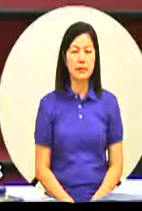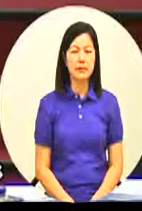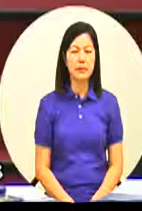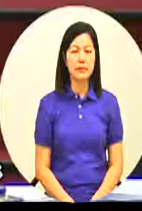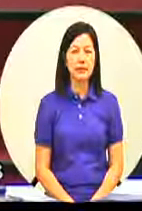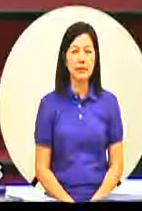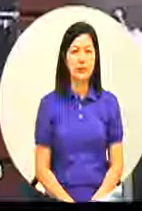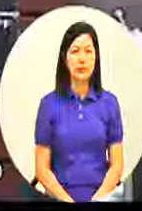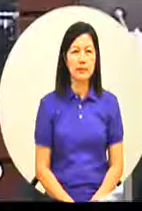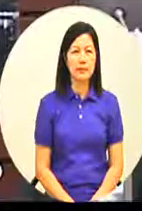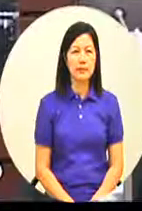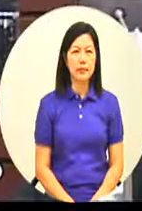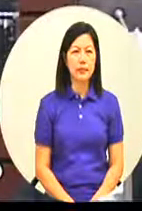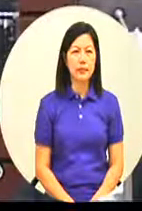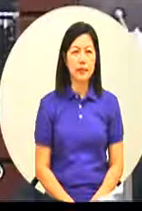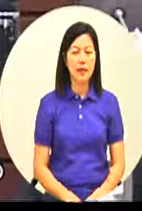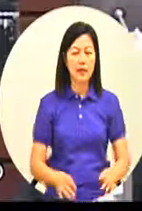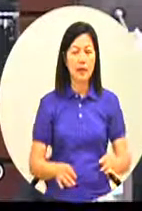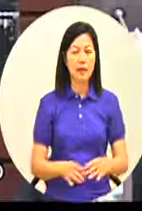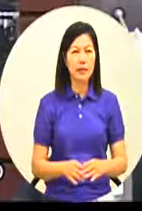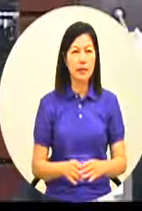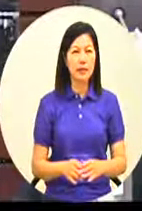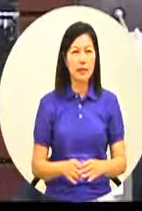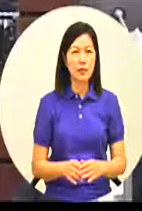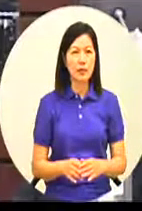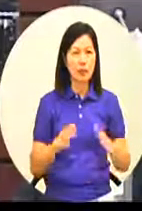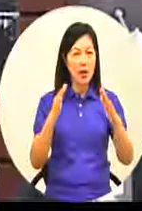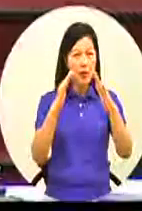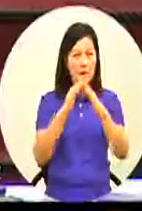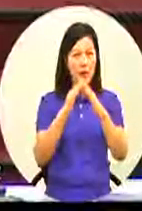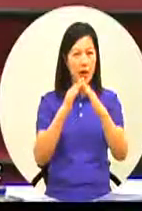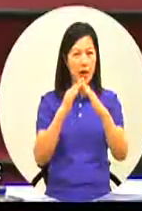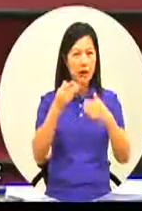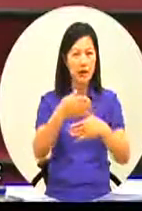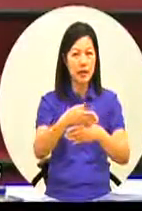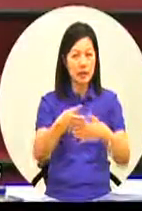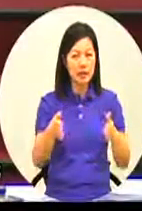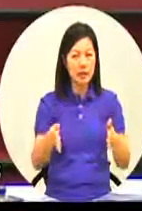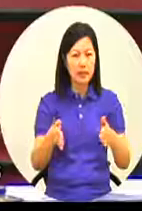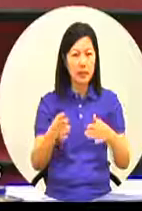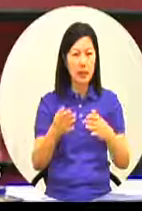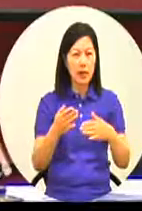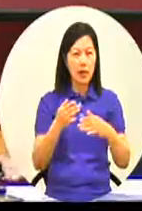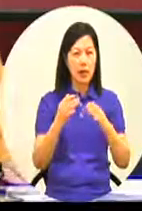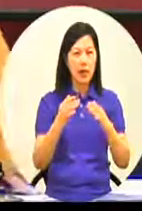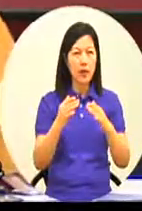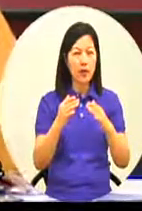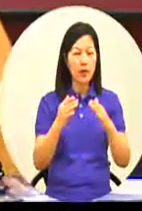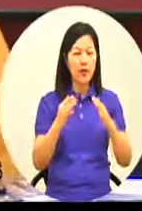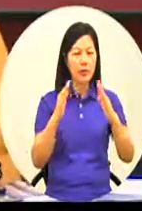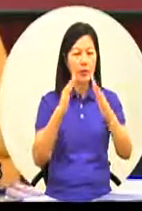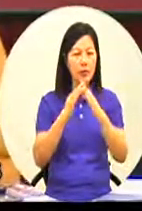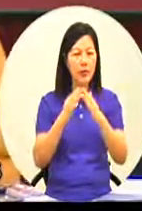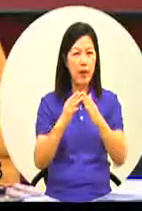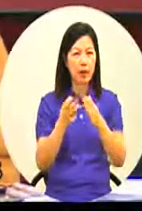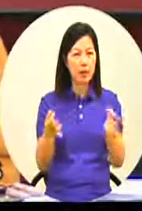你讲迄个房管是？哎，那是有折旧的问题啊。